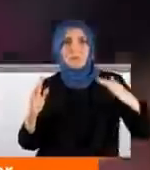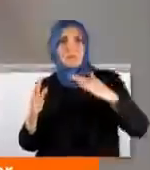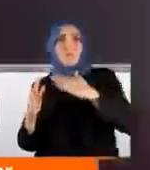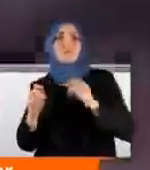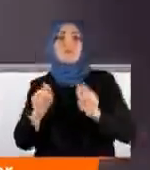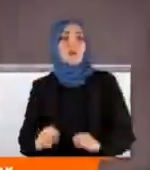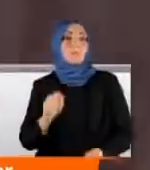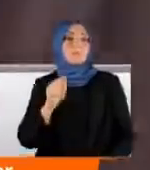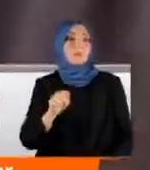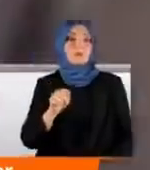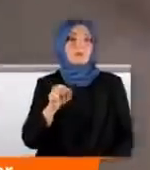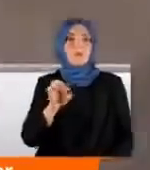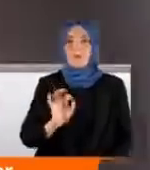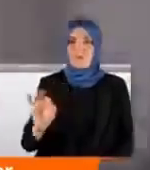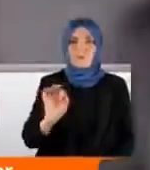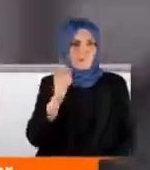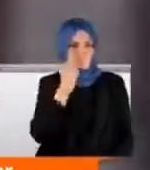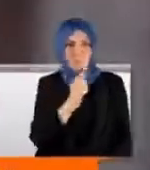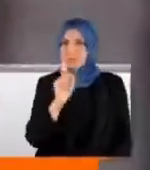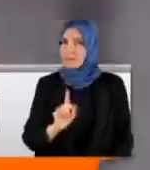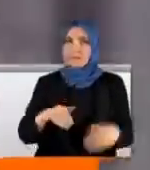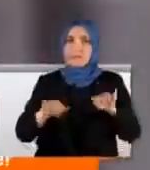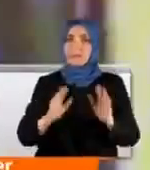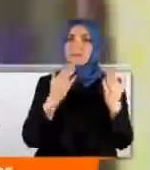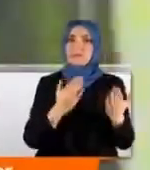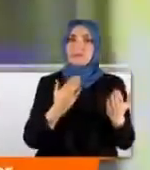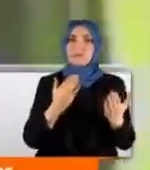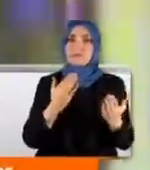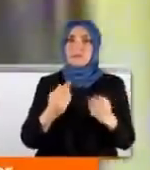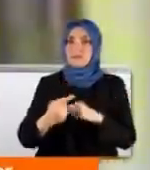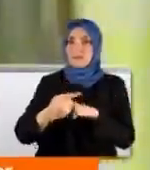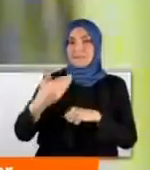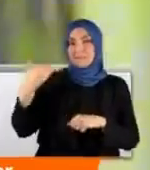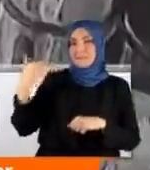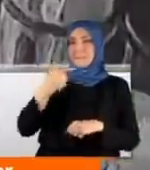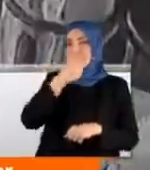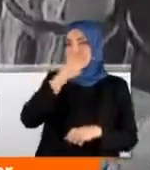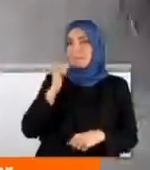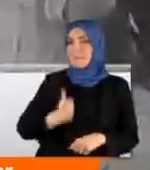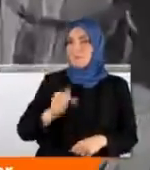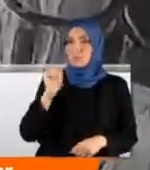Bu provokasyon ilk değil. Geçtiğimiz Perşembe günü Ermeniler yine Los Angeles